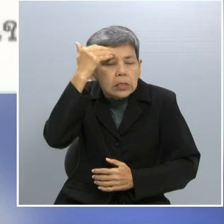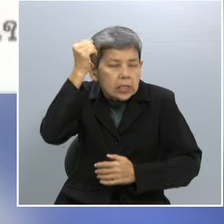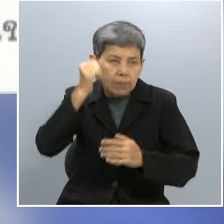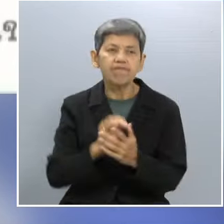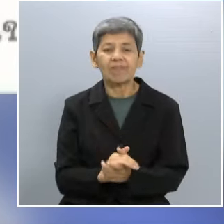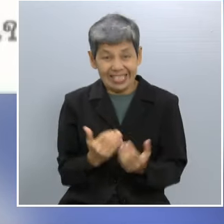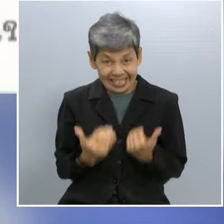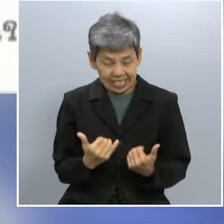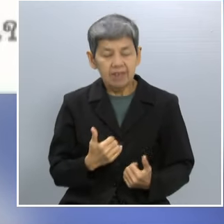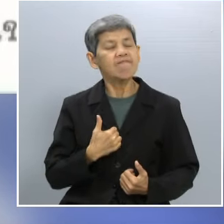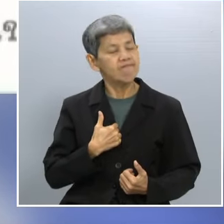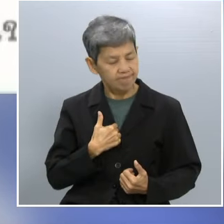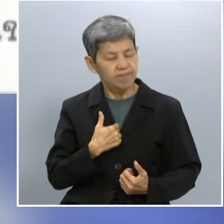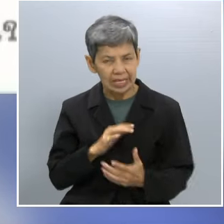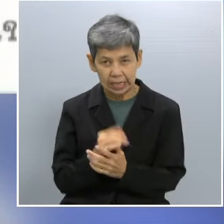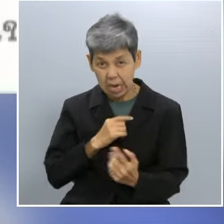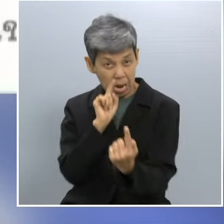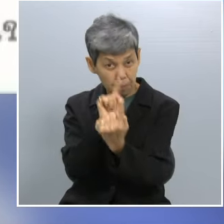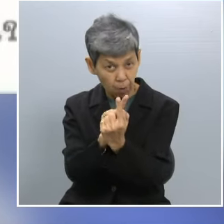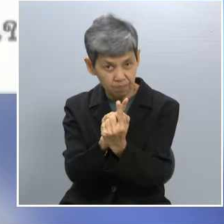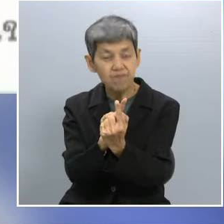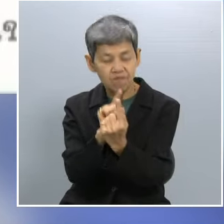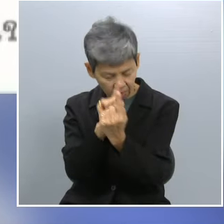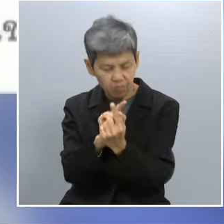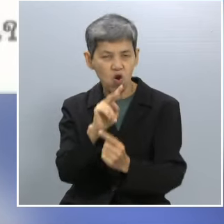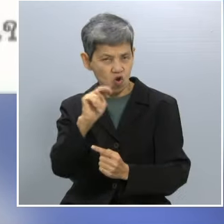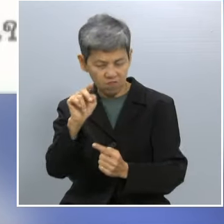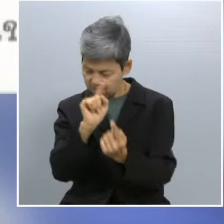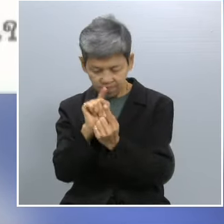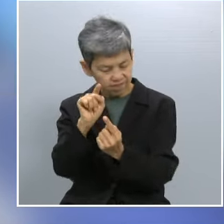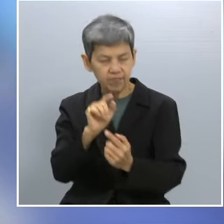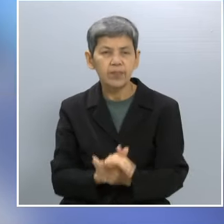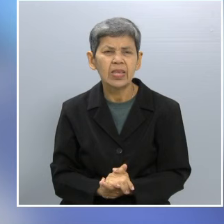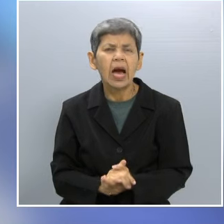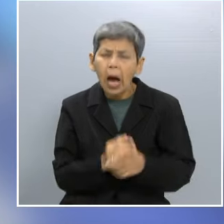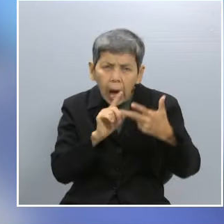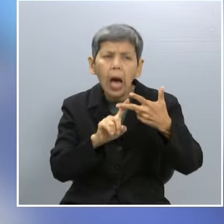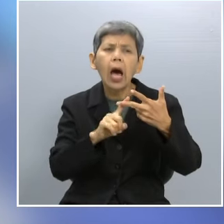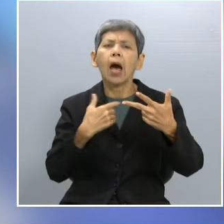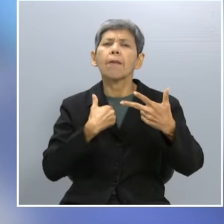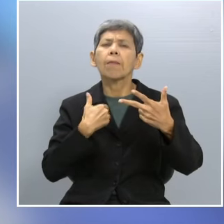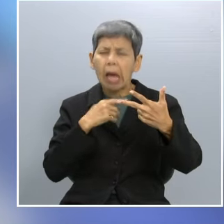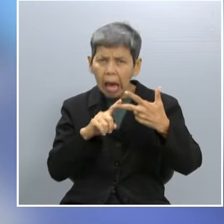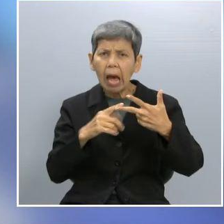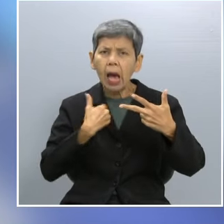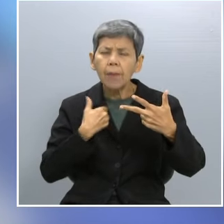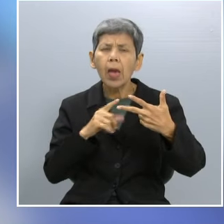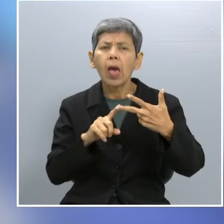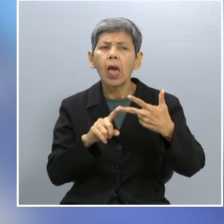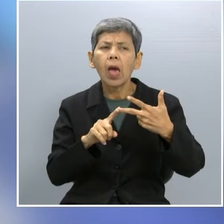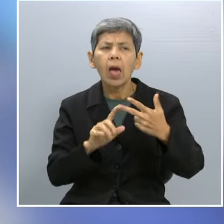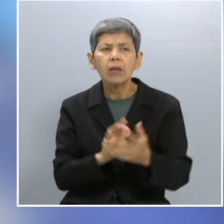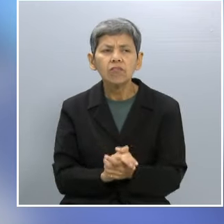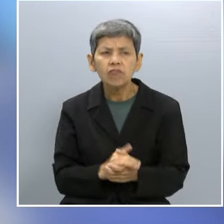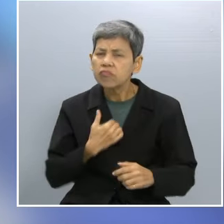ปัจจุบันของกูหายไปเจอกันรัตนาธิเบศอืยังมีอีกค่ะพี่หนุ่มมีอีกเหรอพลาดคือ